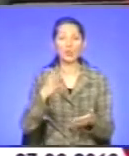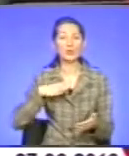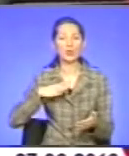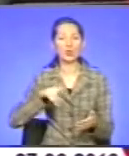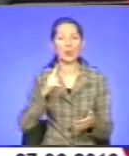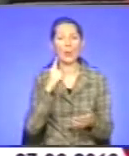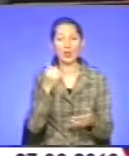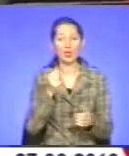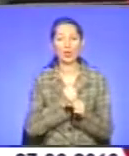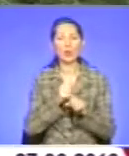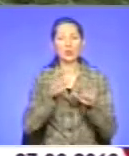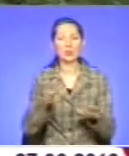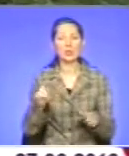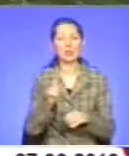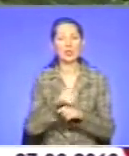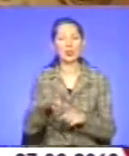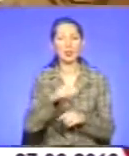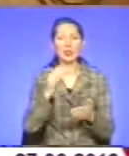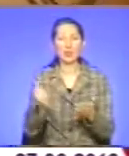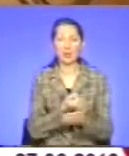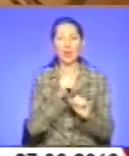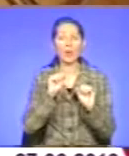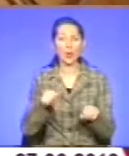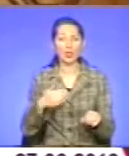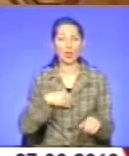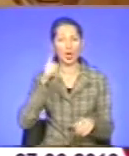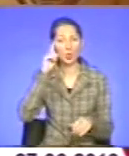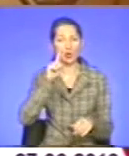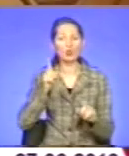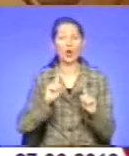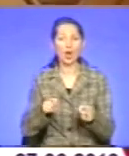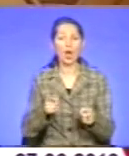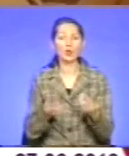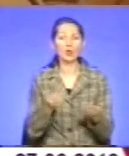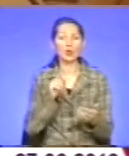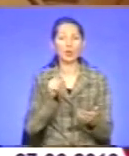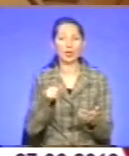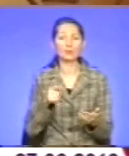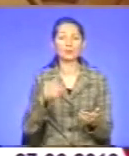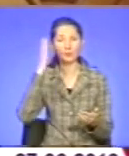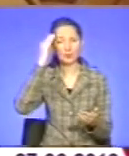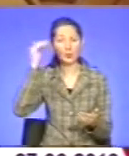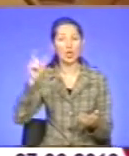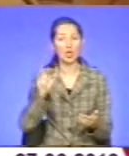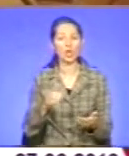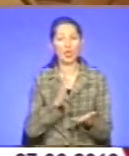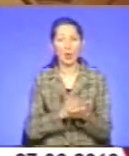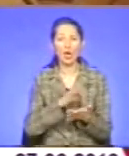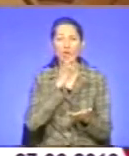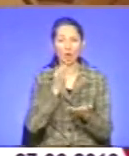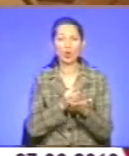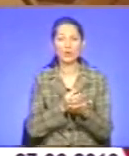місце на Тернопільщині знайти можна. Я думаю, що реально, якщо ти здібна людина, ти маєш якийсь